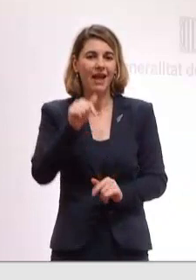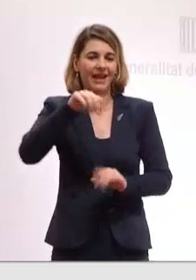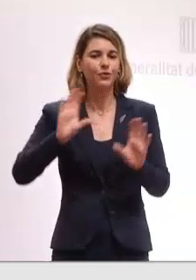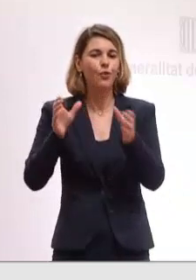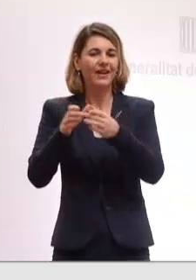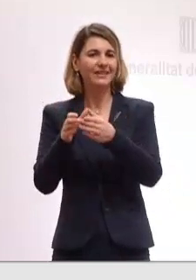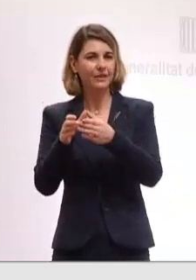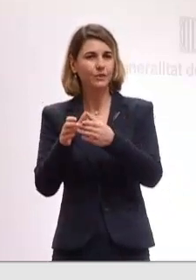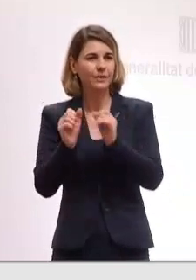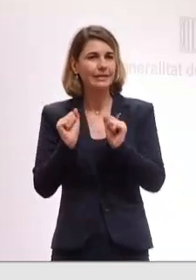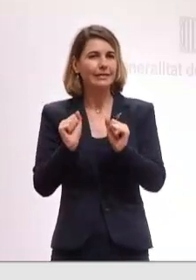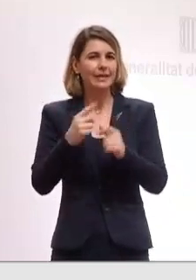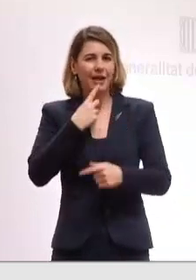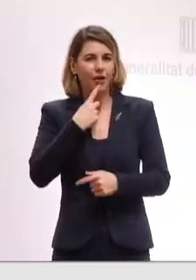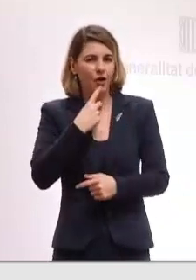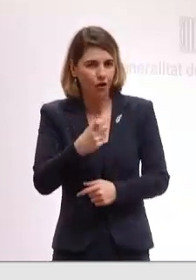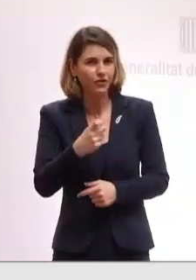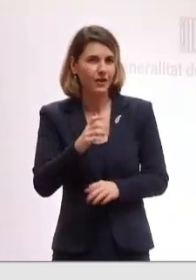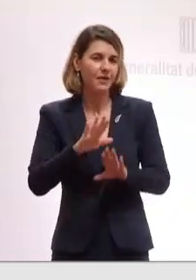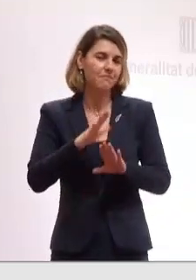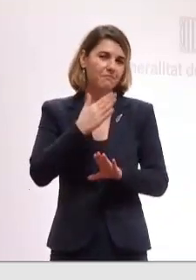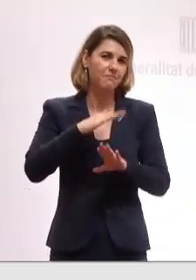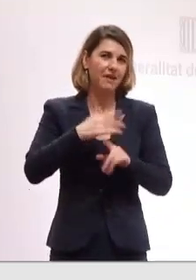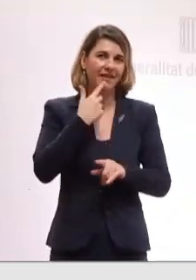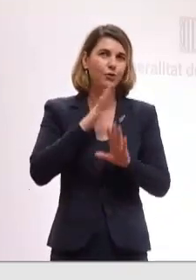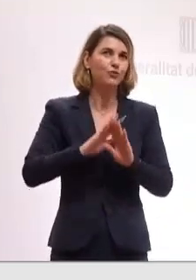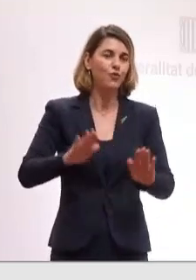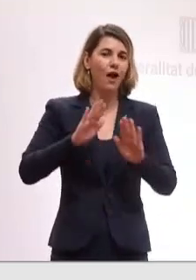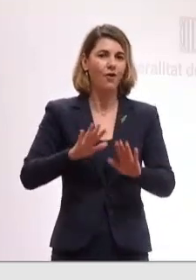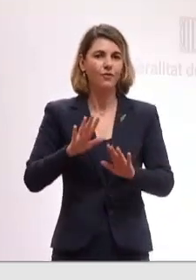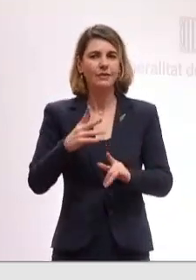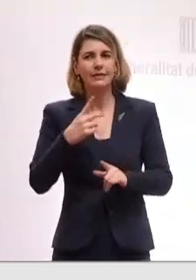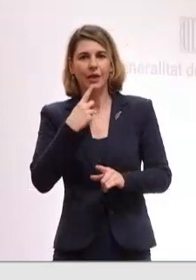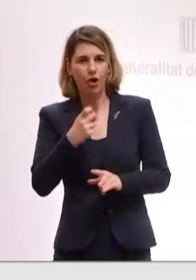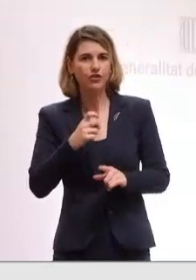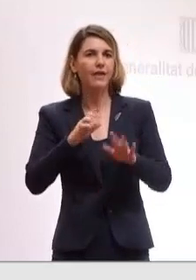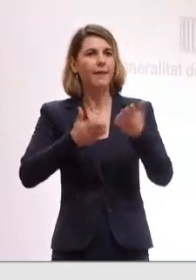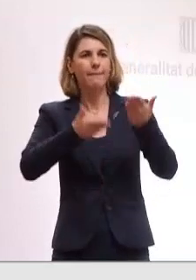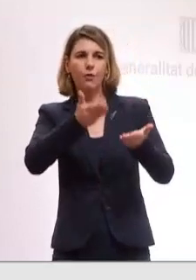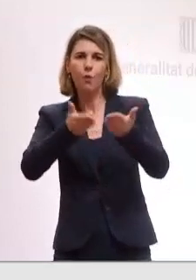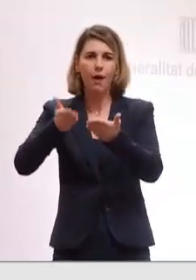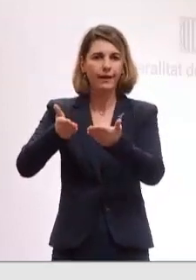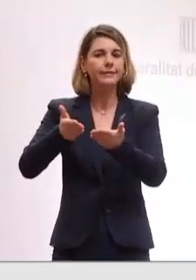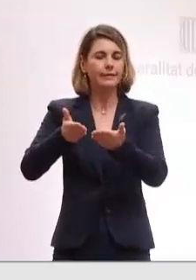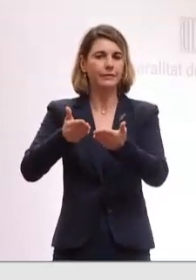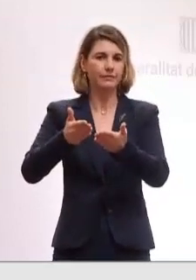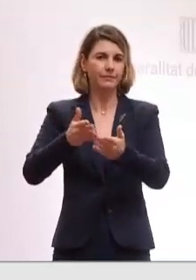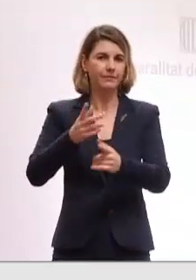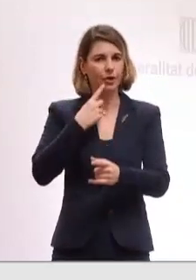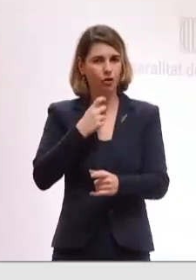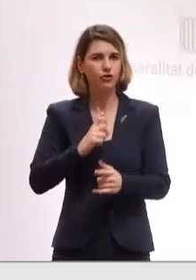una certa resistència, per dir-ho en paraules suaus, a ser avaluat, a ser periòdicament